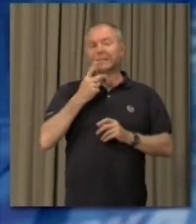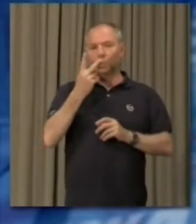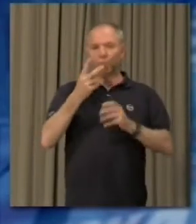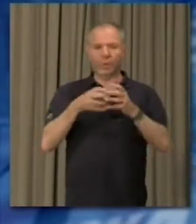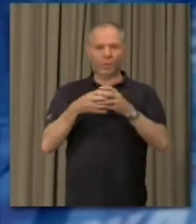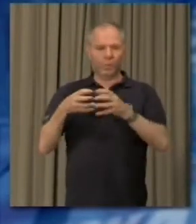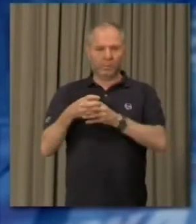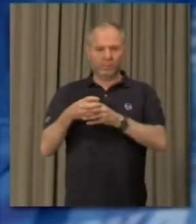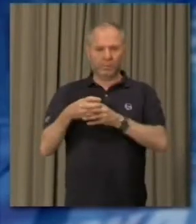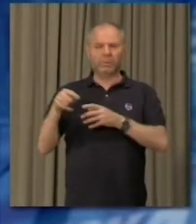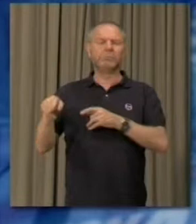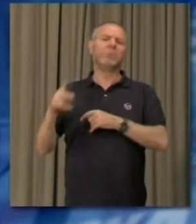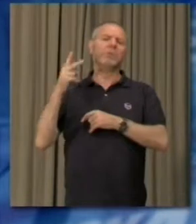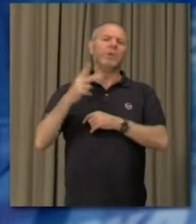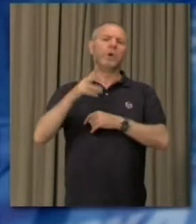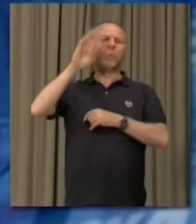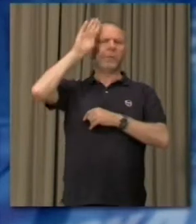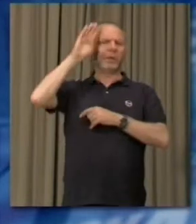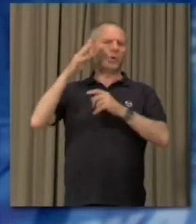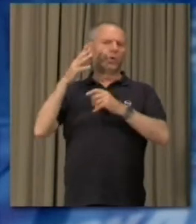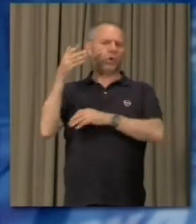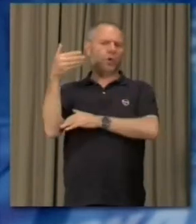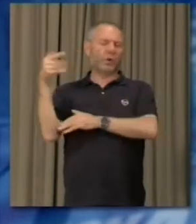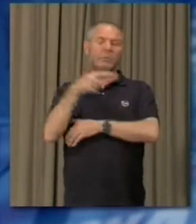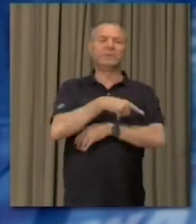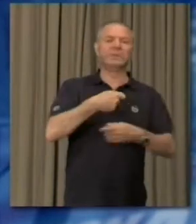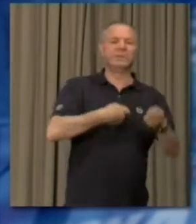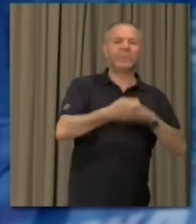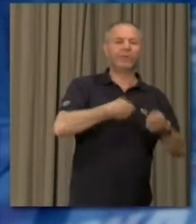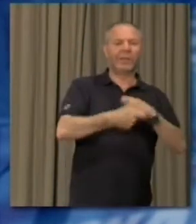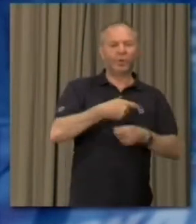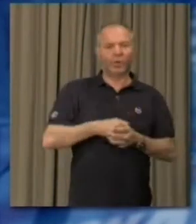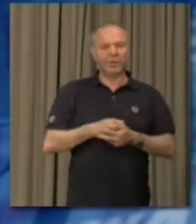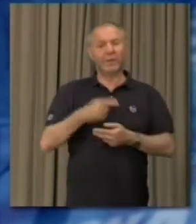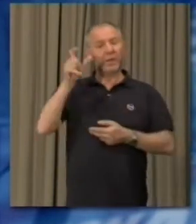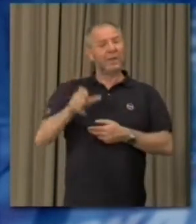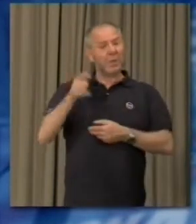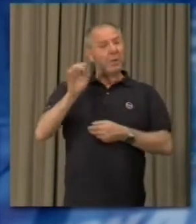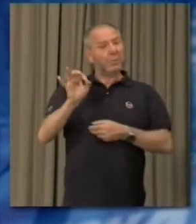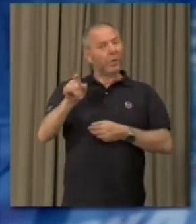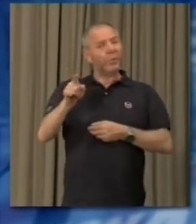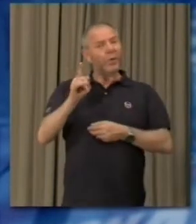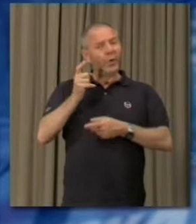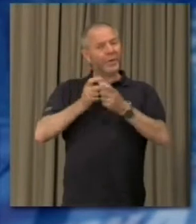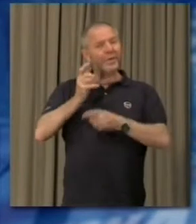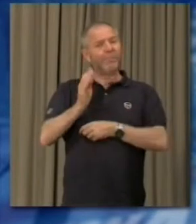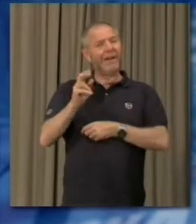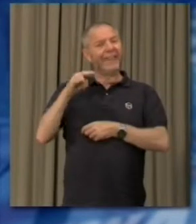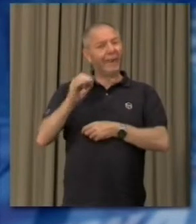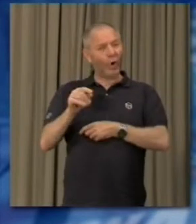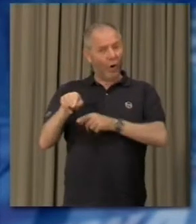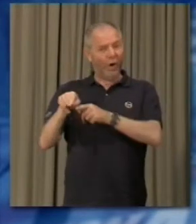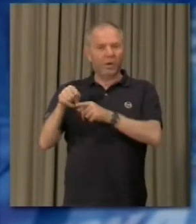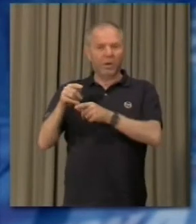gruppi, imprenditori insospettabili da un lato e spacciatori dall'altro. Il bavenese faceva parte del primo gruppo. Si presume